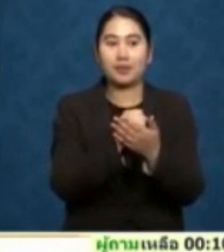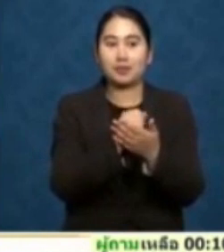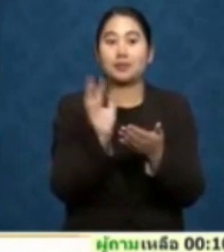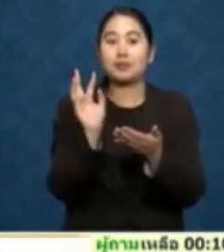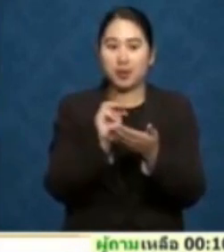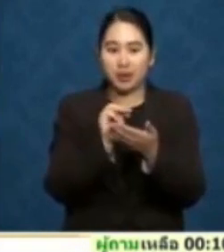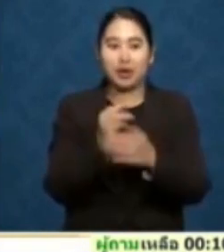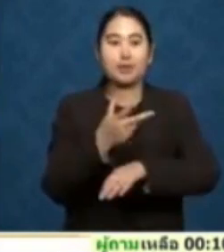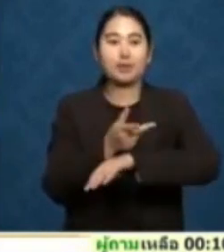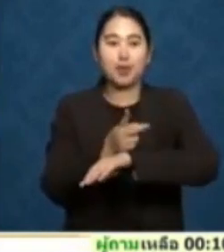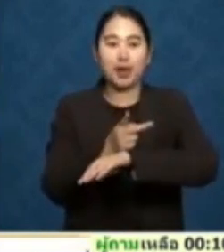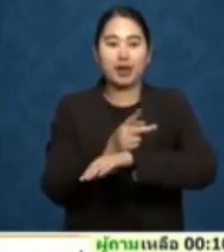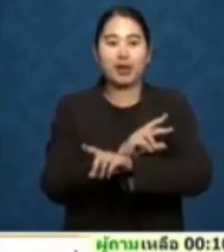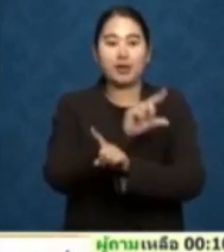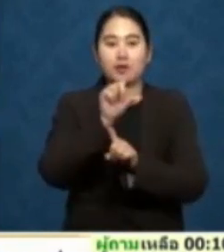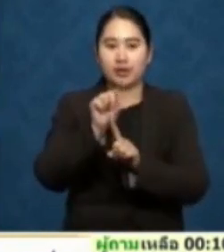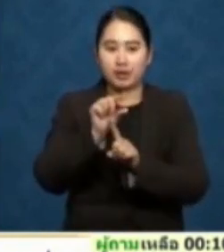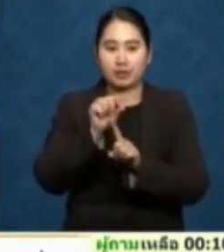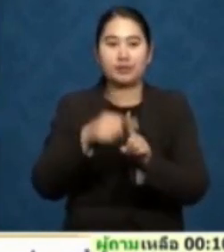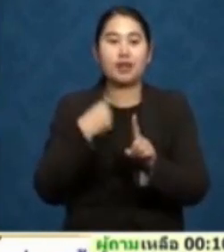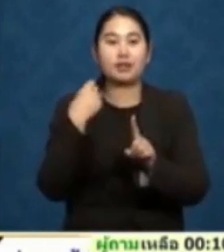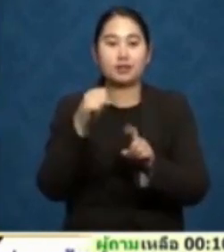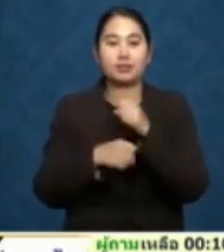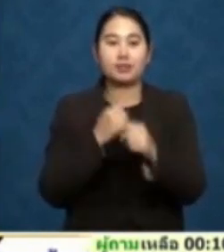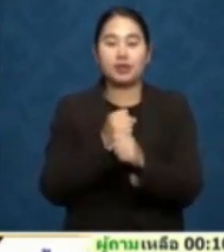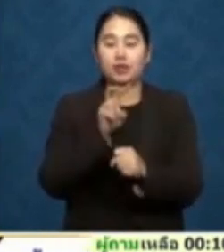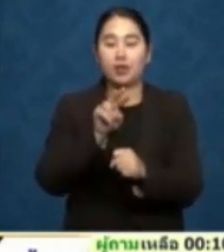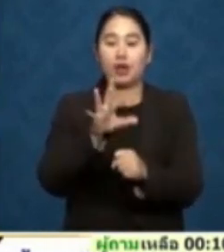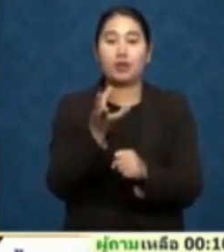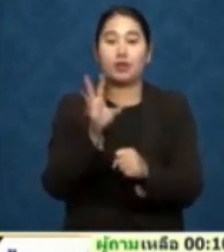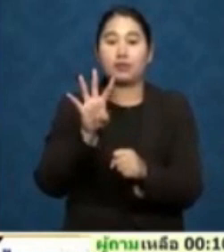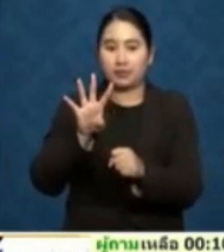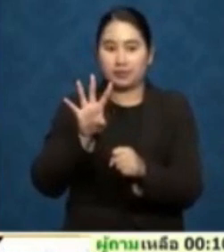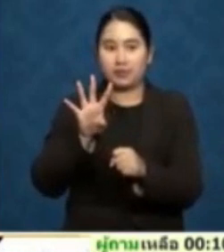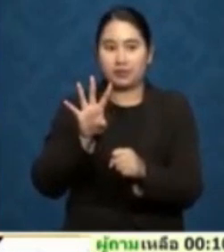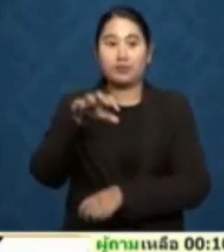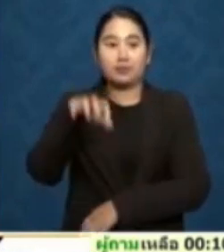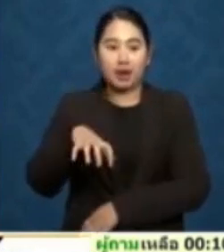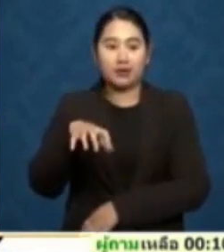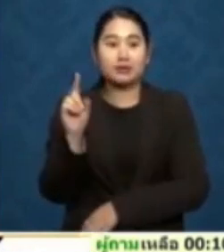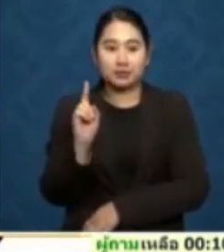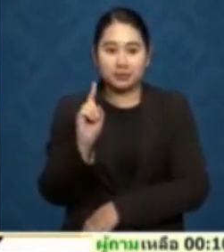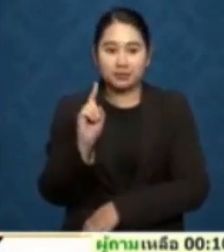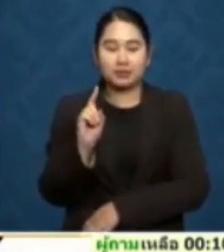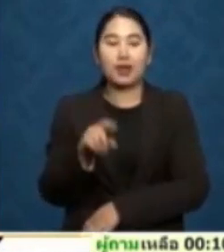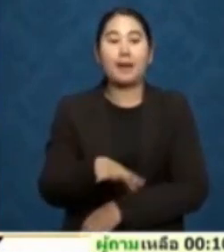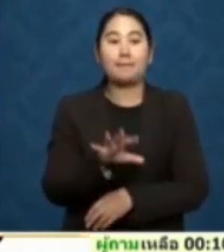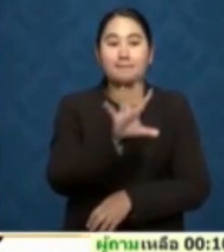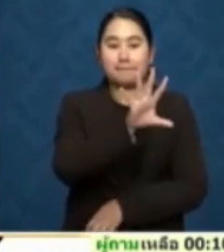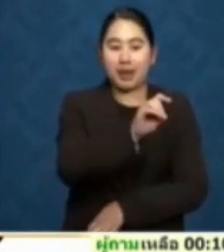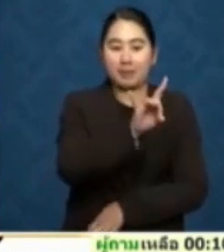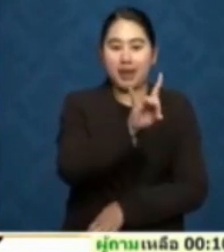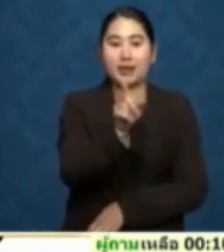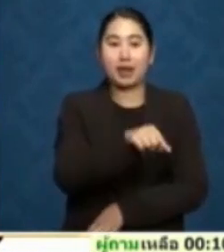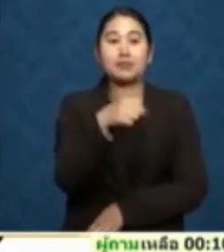เก็ตเมื่อวันที่20ตุลา64สำงานตั้งอยู่ที่88ทับ10หมู่